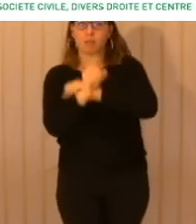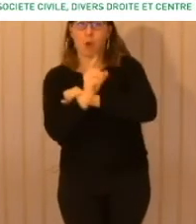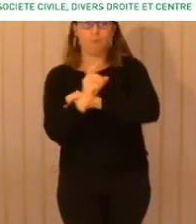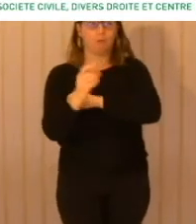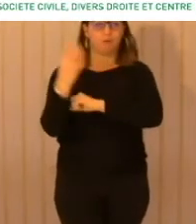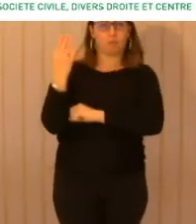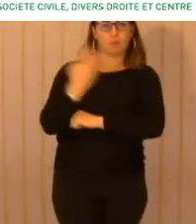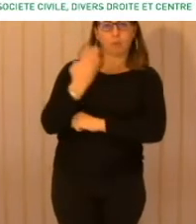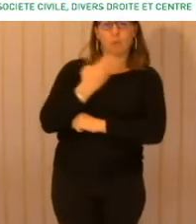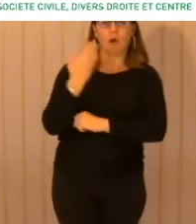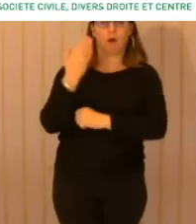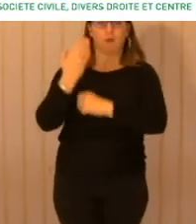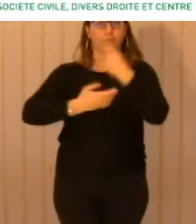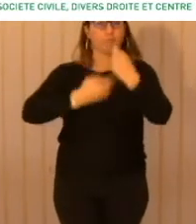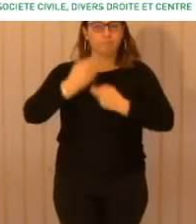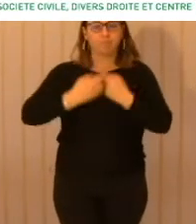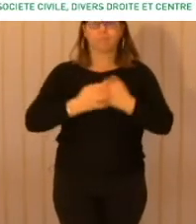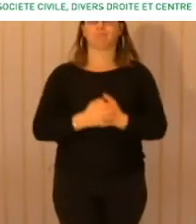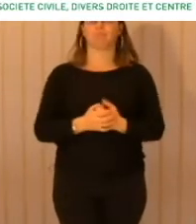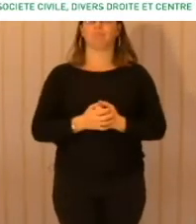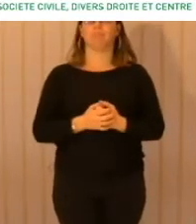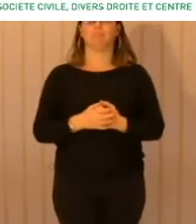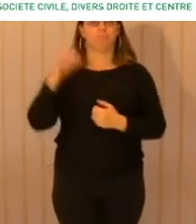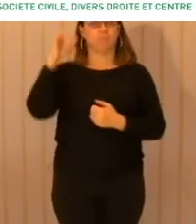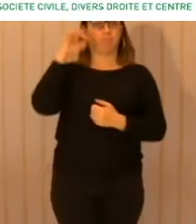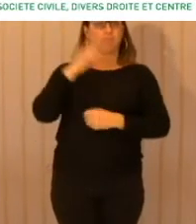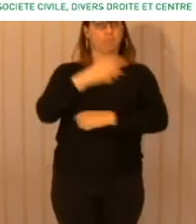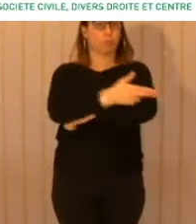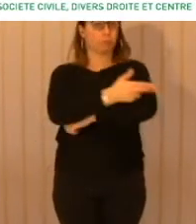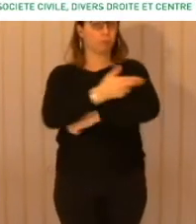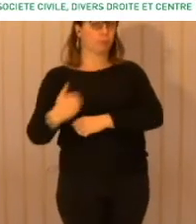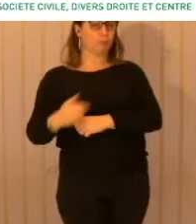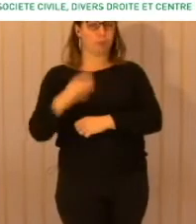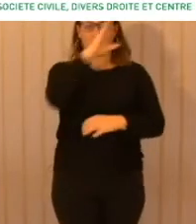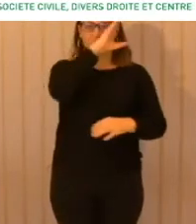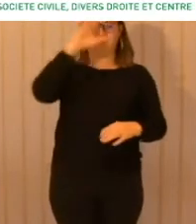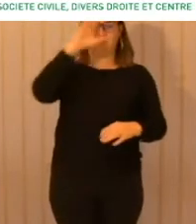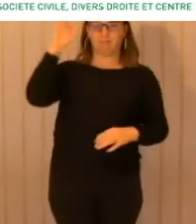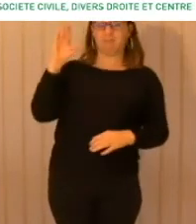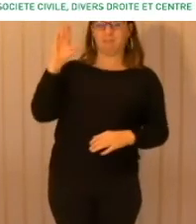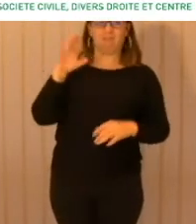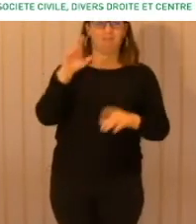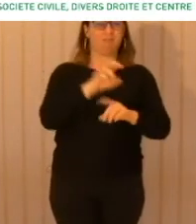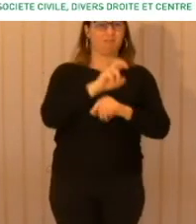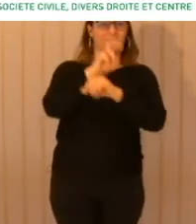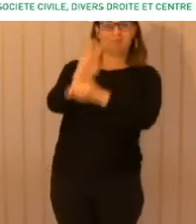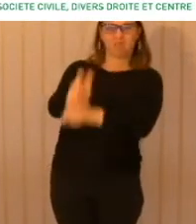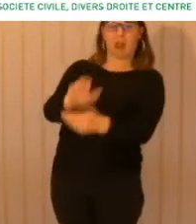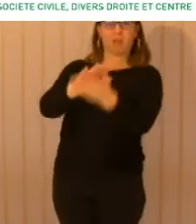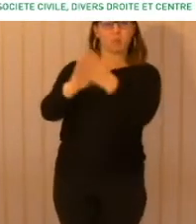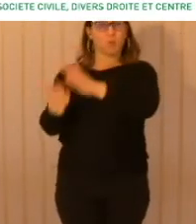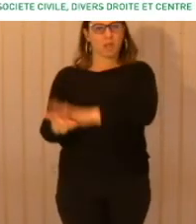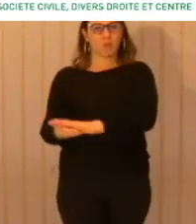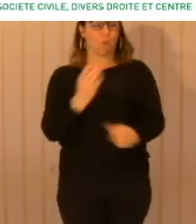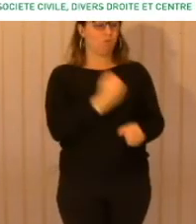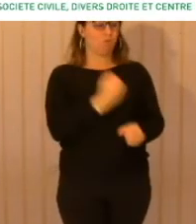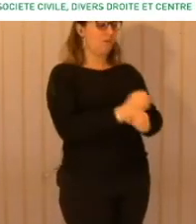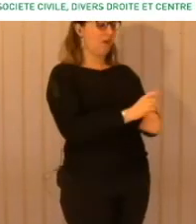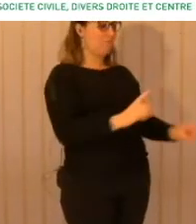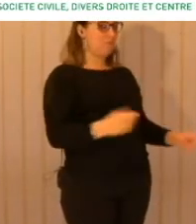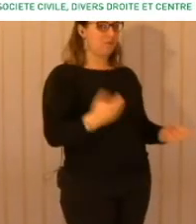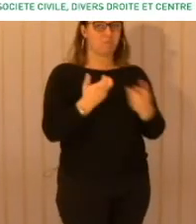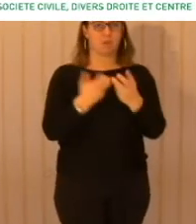etc. On peut envisager que des bureaux et des multifonctions soient mis à la disposition d'associations pendant le temps où ils ne